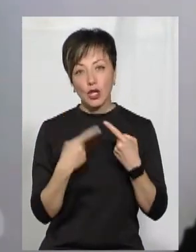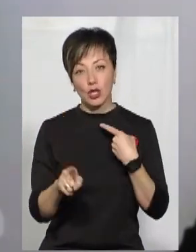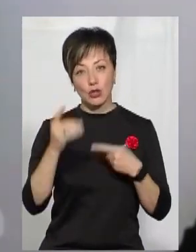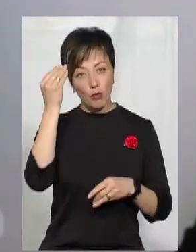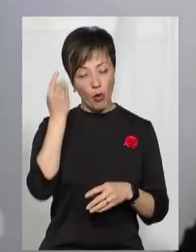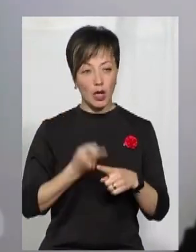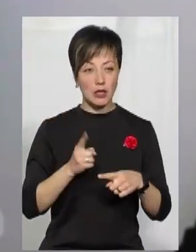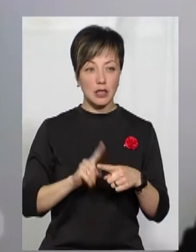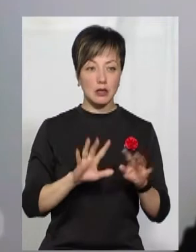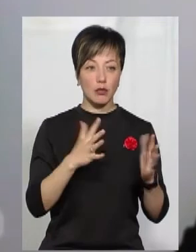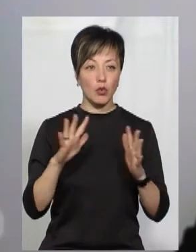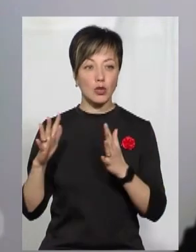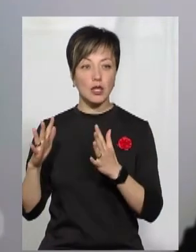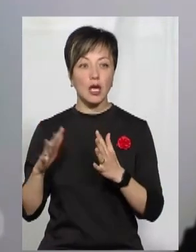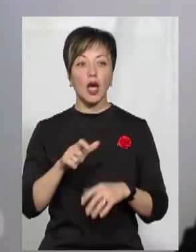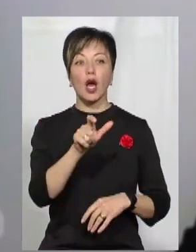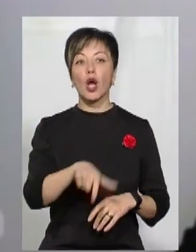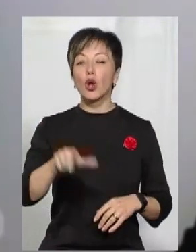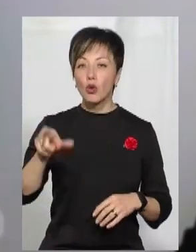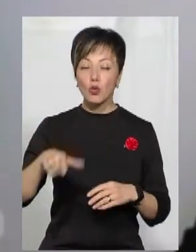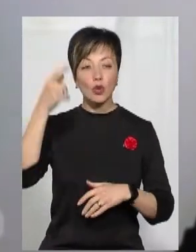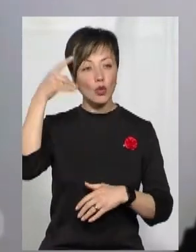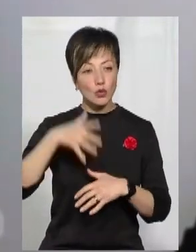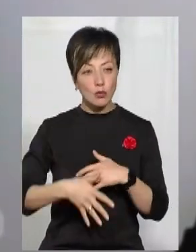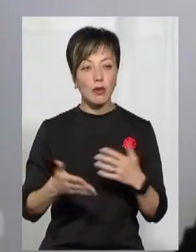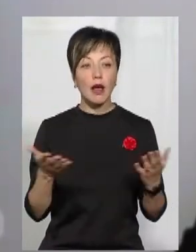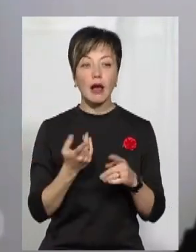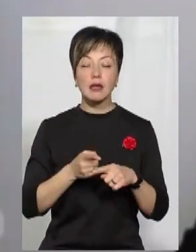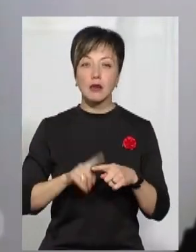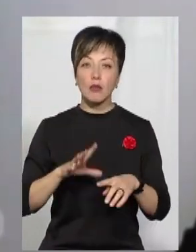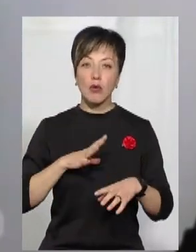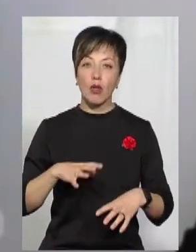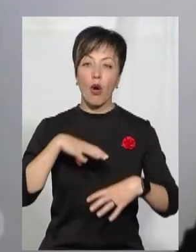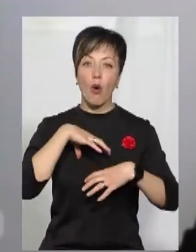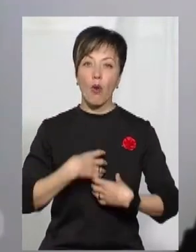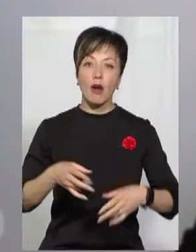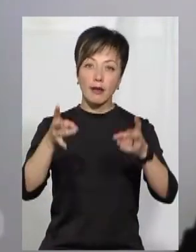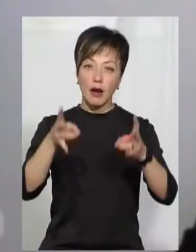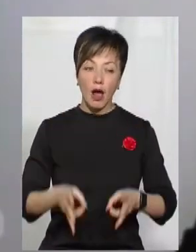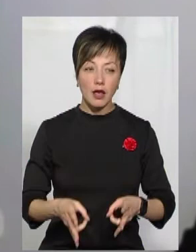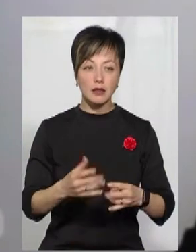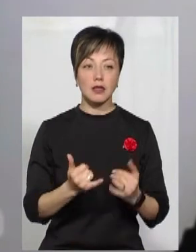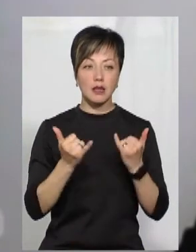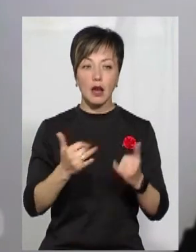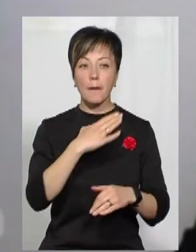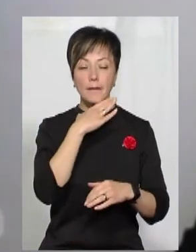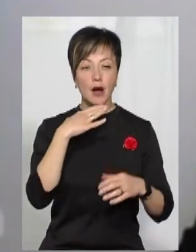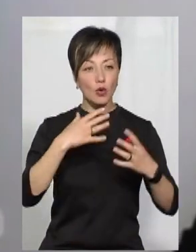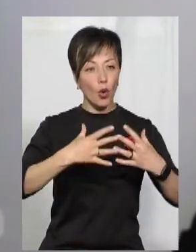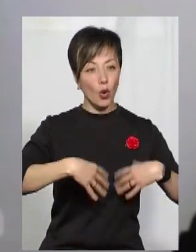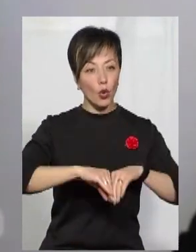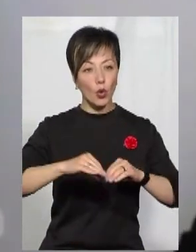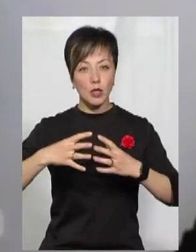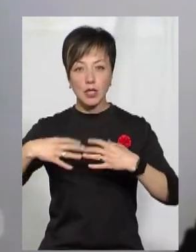ці події. І люди дійсно розуміють, яке це було горе і трагедія для багатьох родин, зокрема